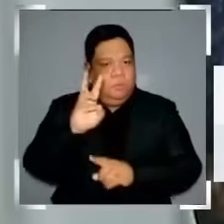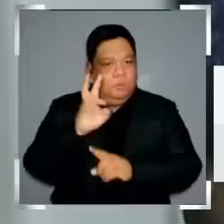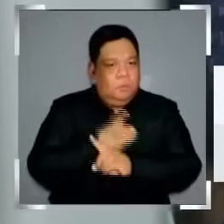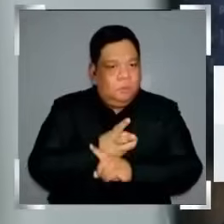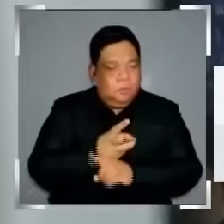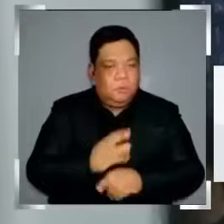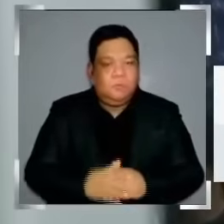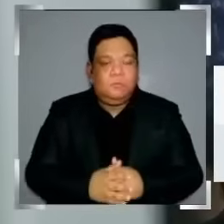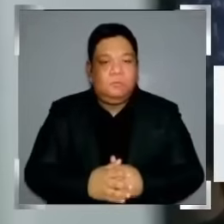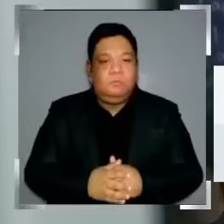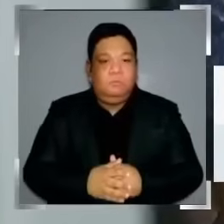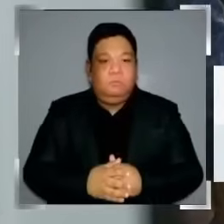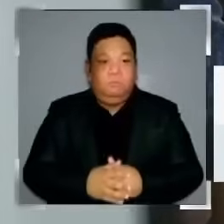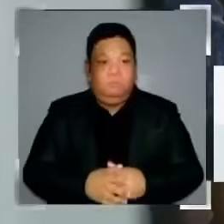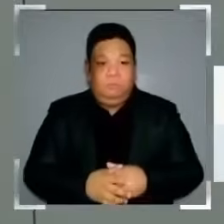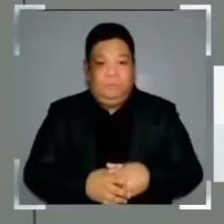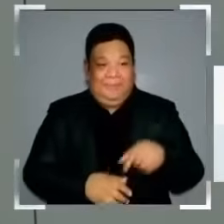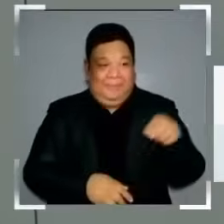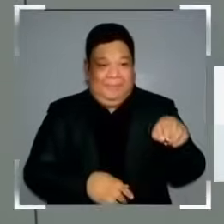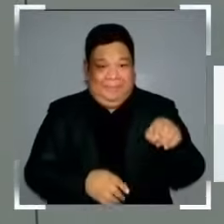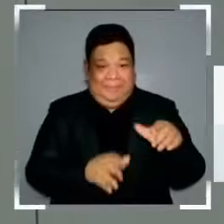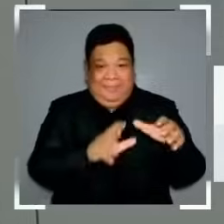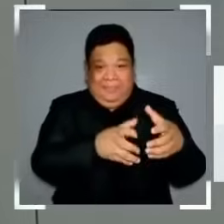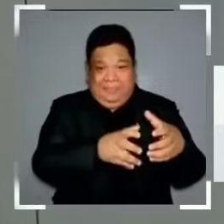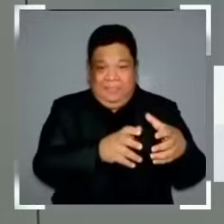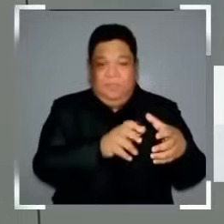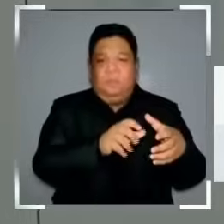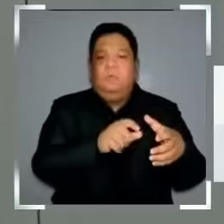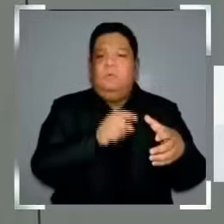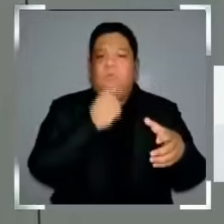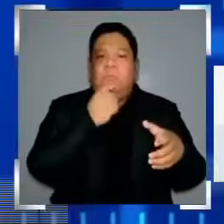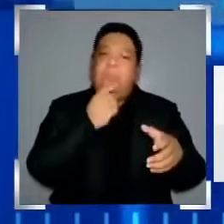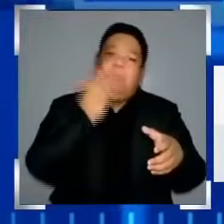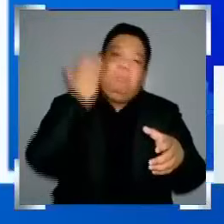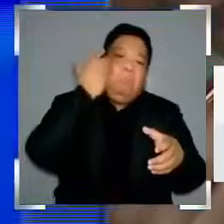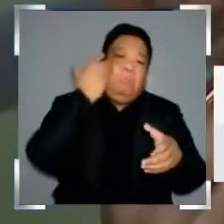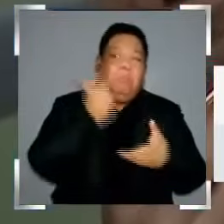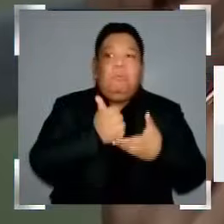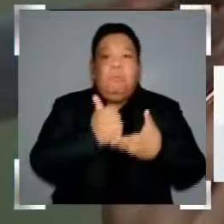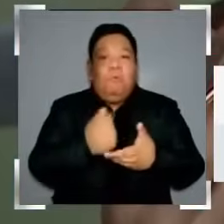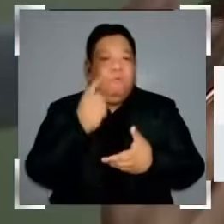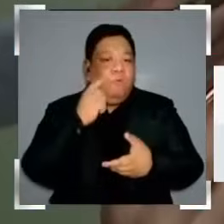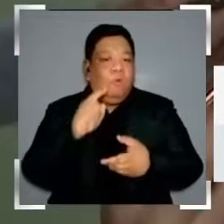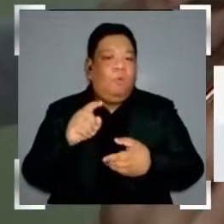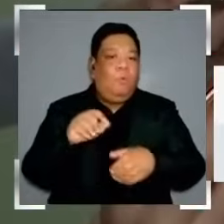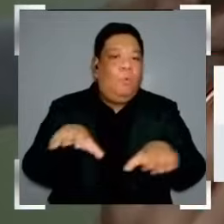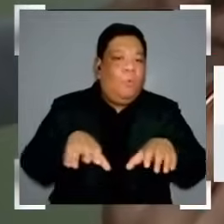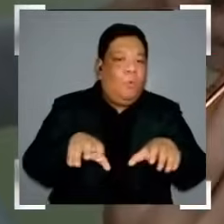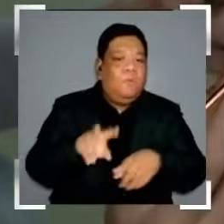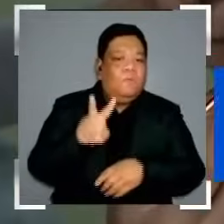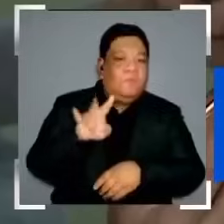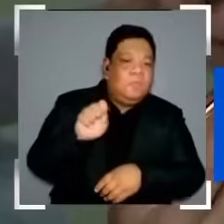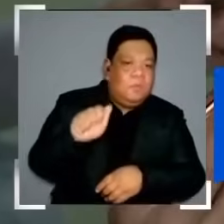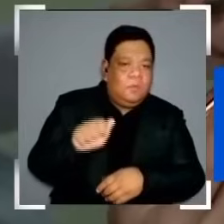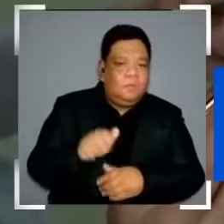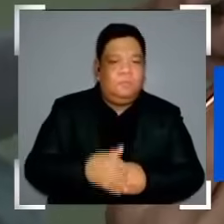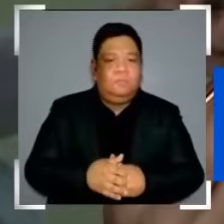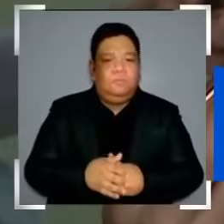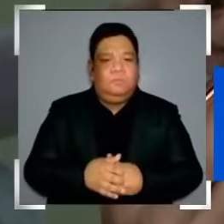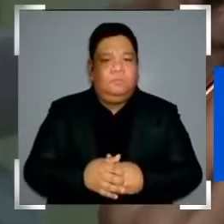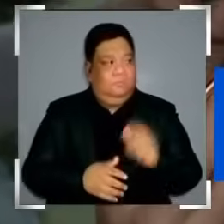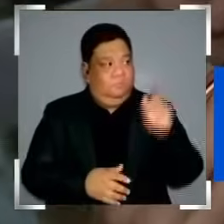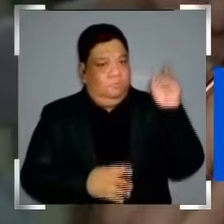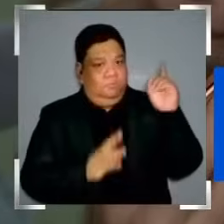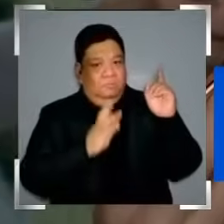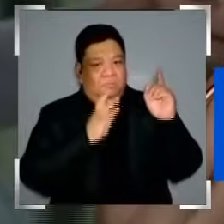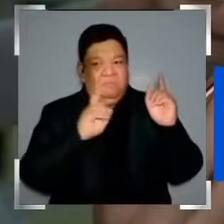Nagpapanggap din daw ang 11 CIS Immigration Services na tumutulong sa pagkuha ng work visa. Hindi kailangan ng tulong ng consultancy